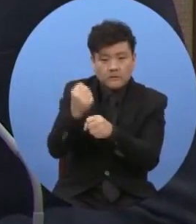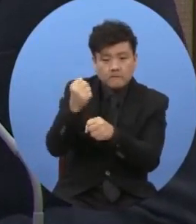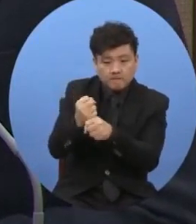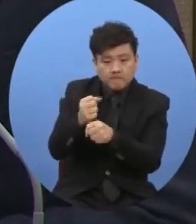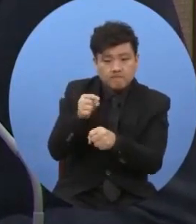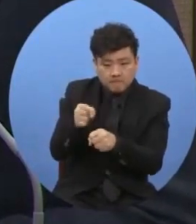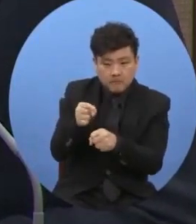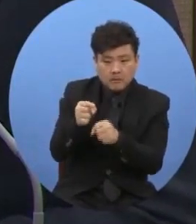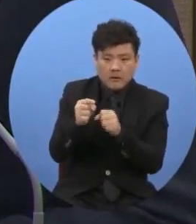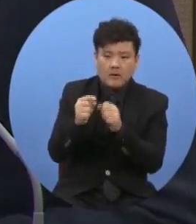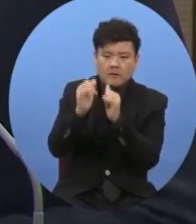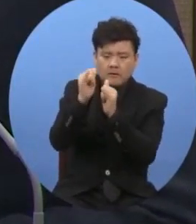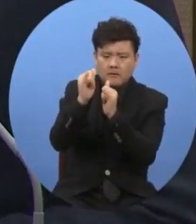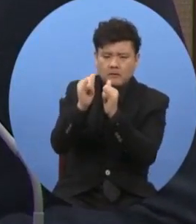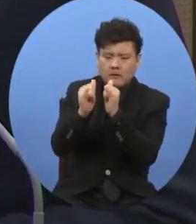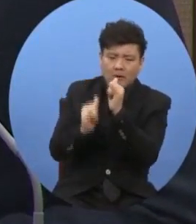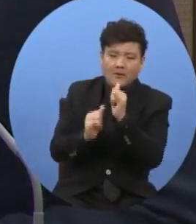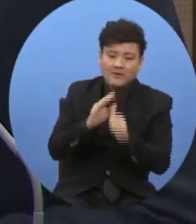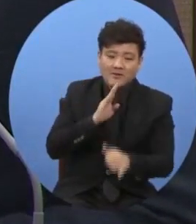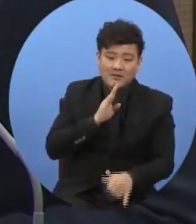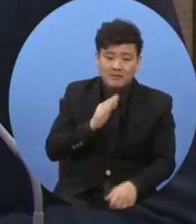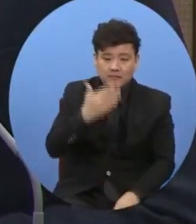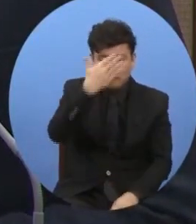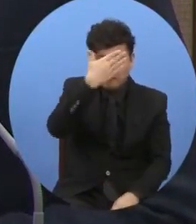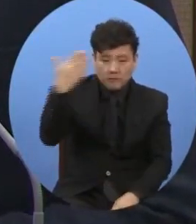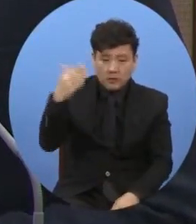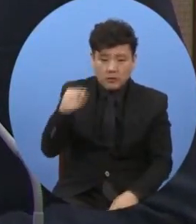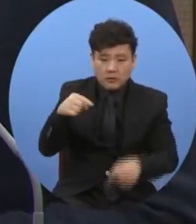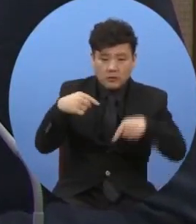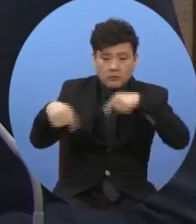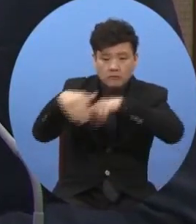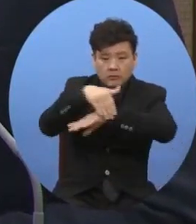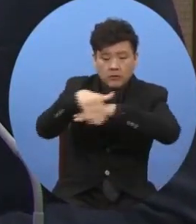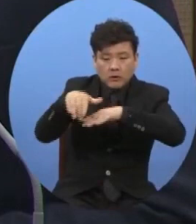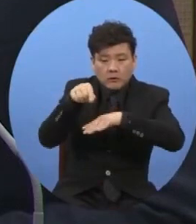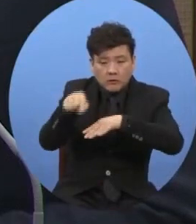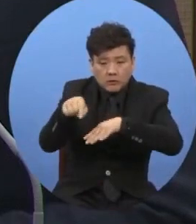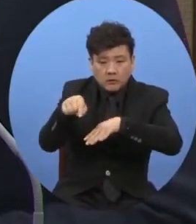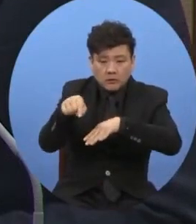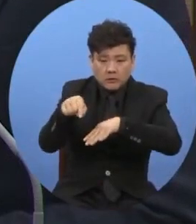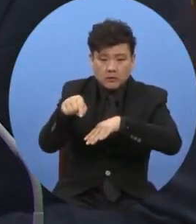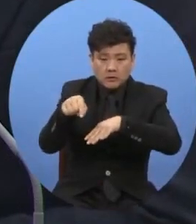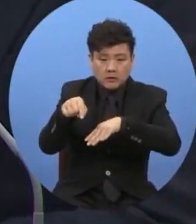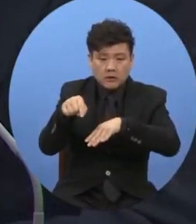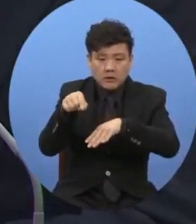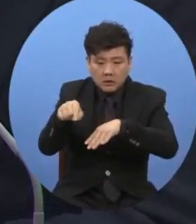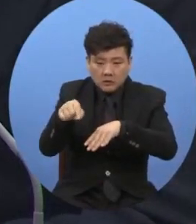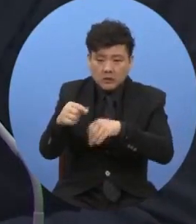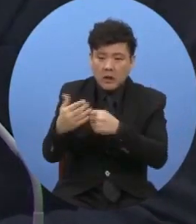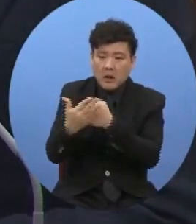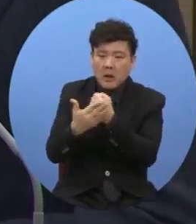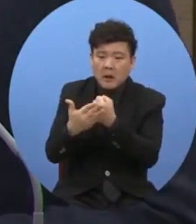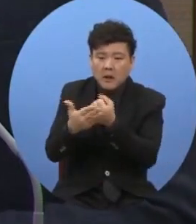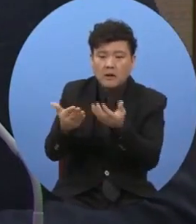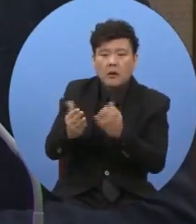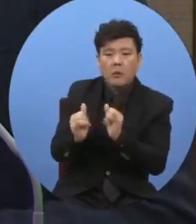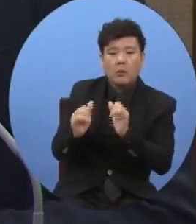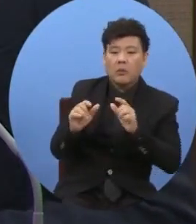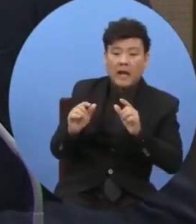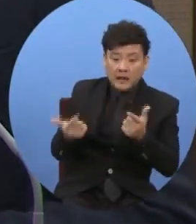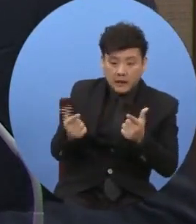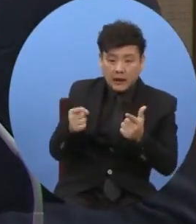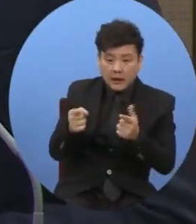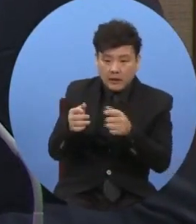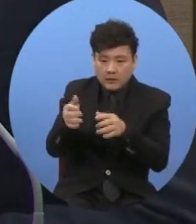그런 역사입니다. 이게 뭐 청년의 어떤 정책 수동적인 객체, 어떤 수혜자로 본 게 아니라 능동적인 어떤